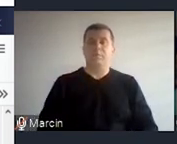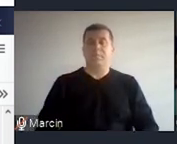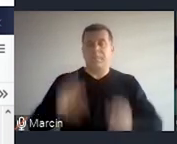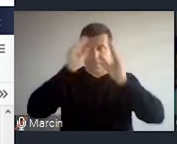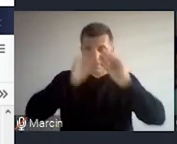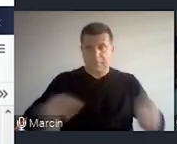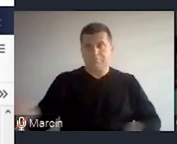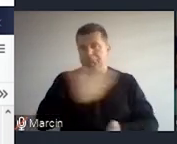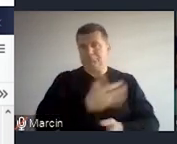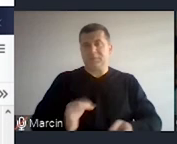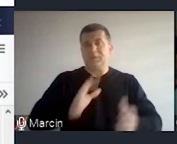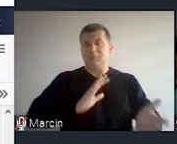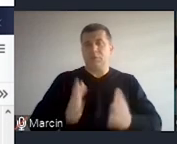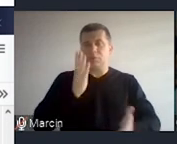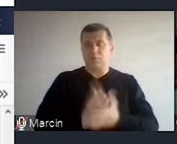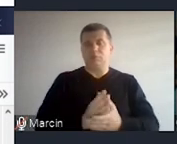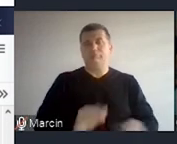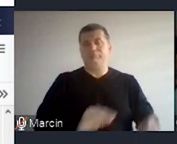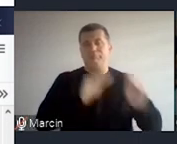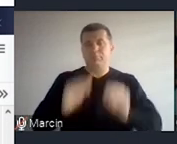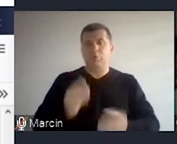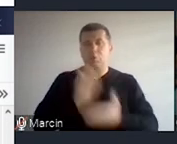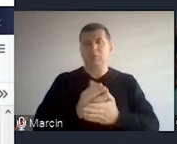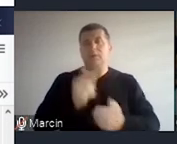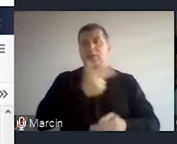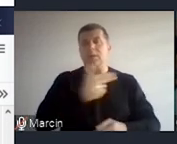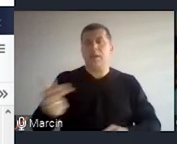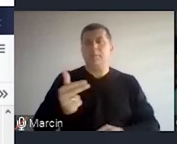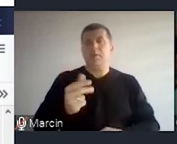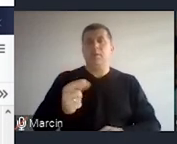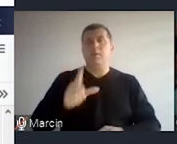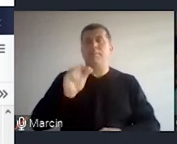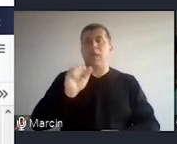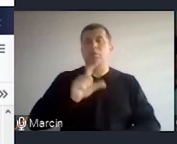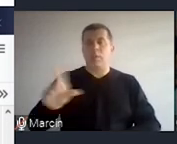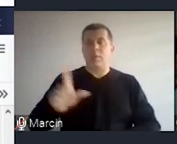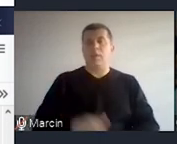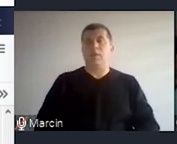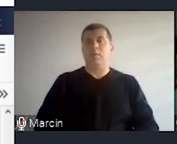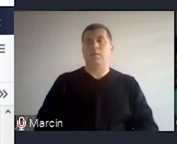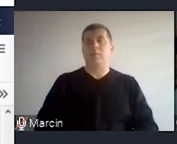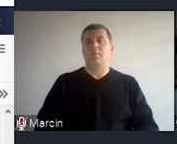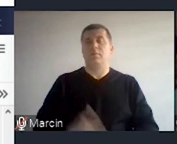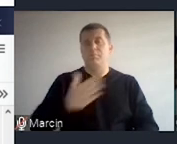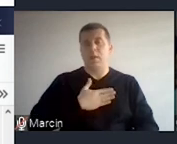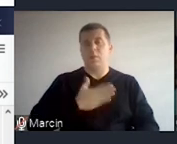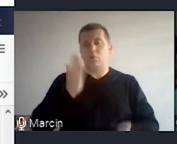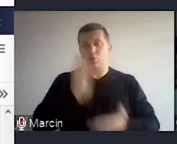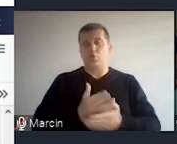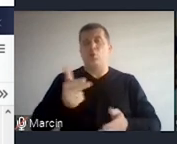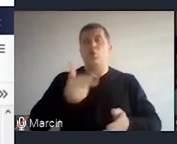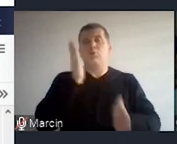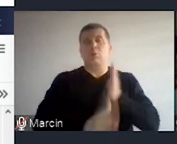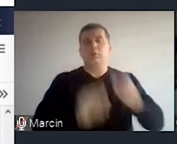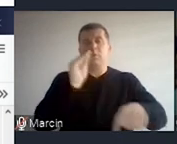Szanowni Państwo, tym sposobem przeszliśmy przez zagadnienia związane z personelem. Czyli mamy już uproszczone